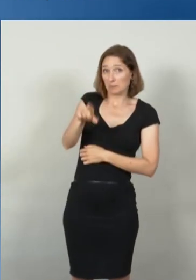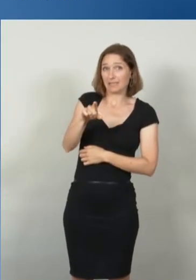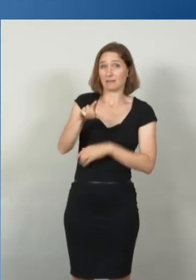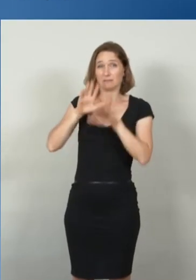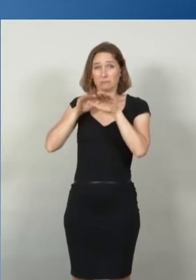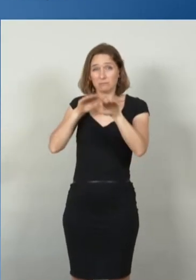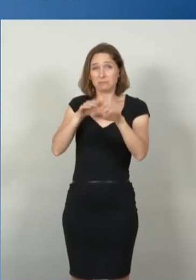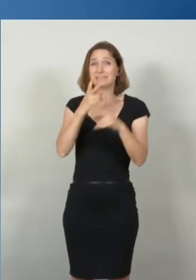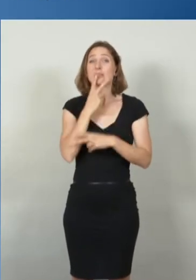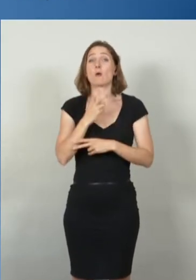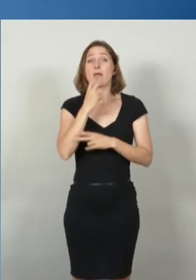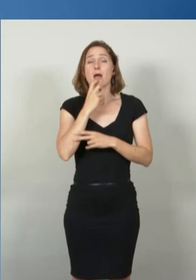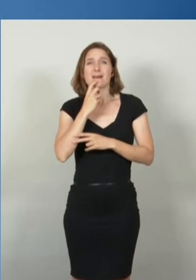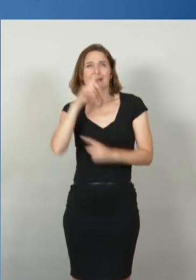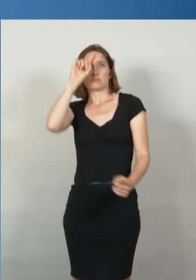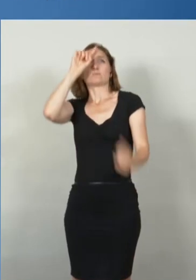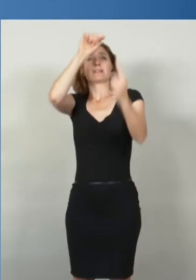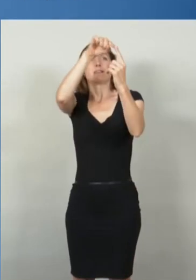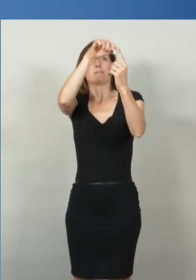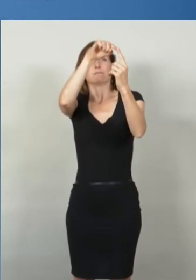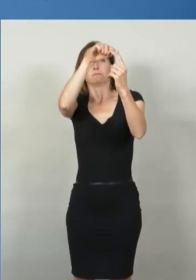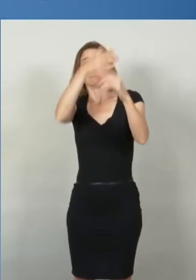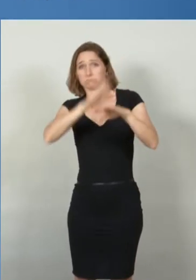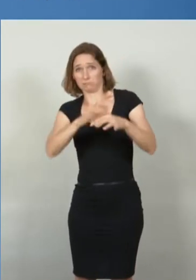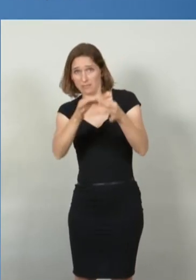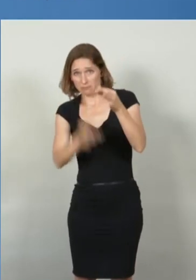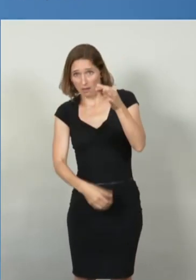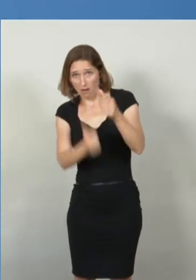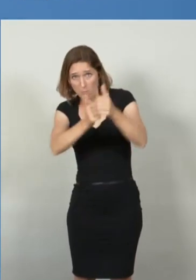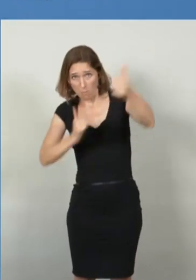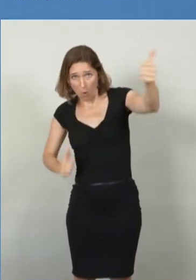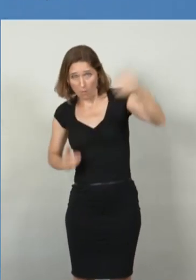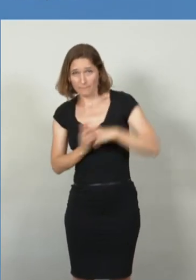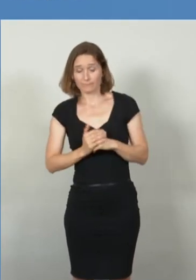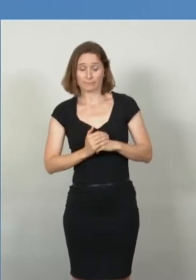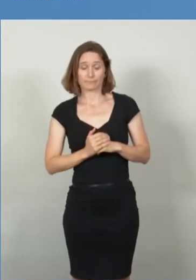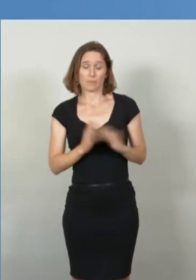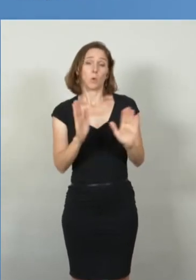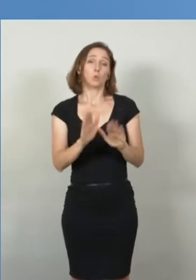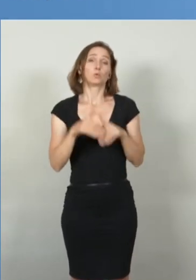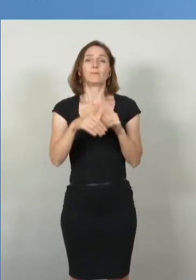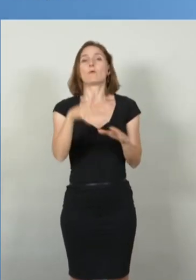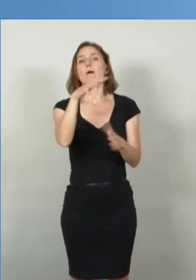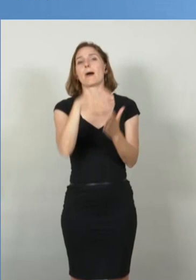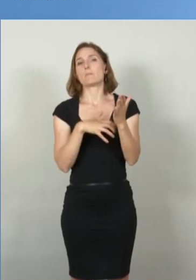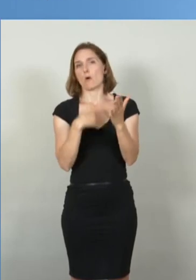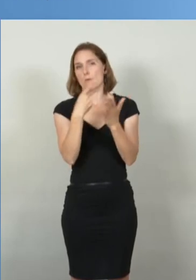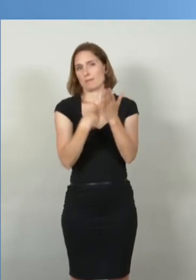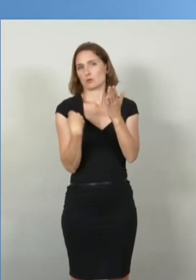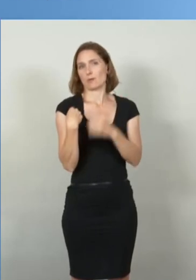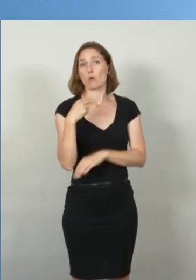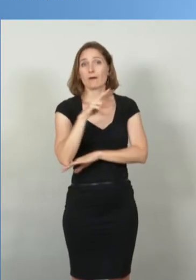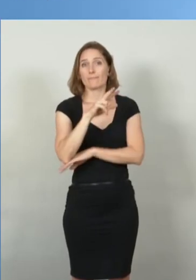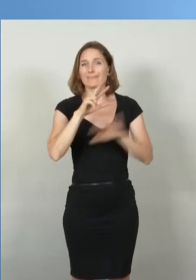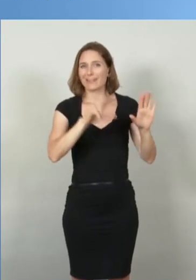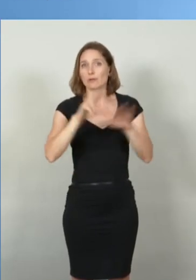c'est vous et quand on continue page 803 on se rend compte qu'en fait dans les défis